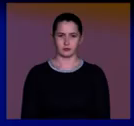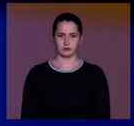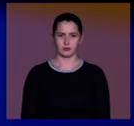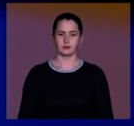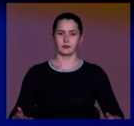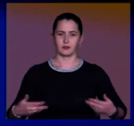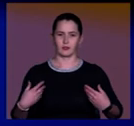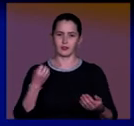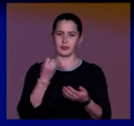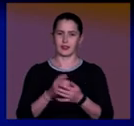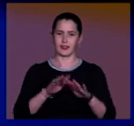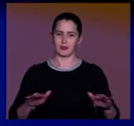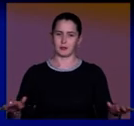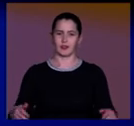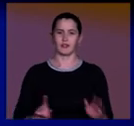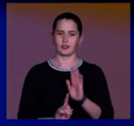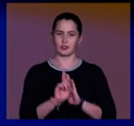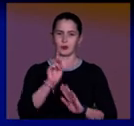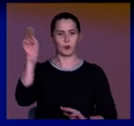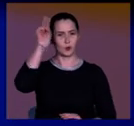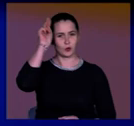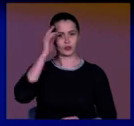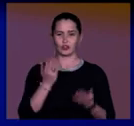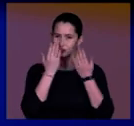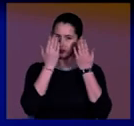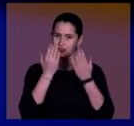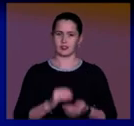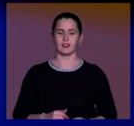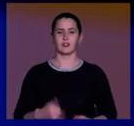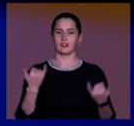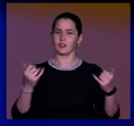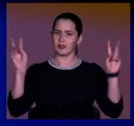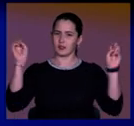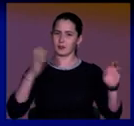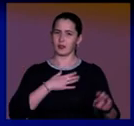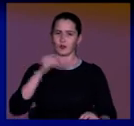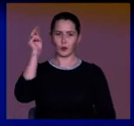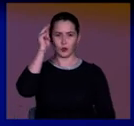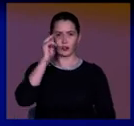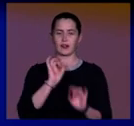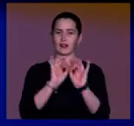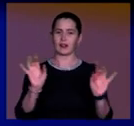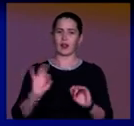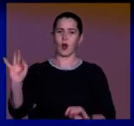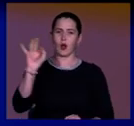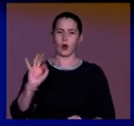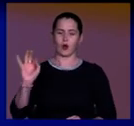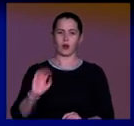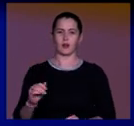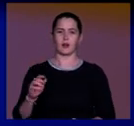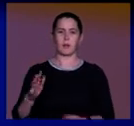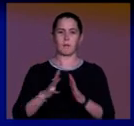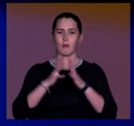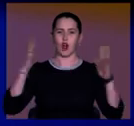здравствуйте дорогие ребята начинаем урок чтение тема сегодняшнего урока рассказ большая